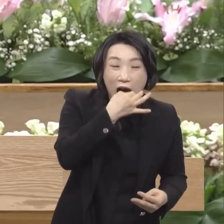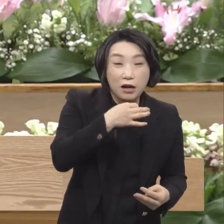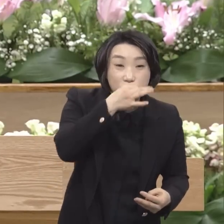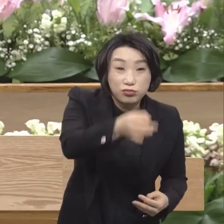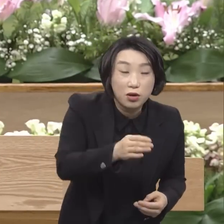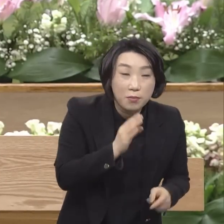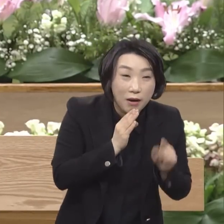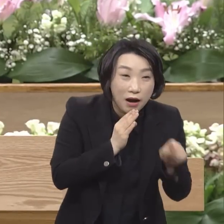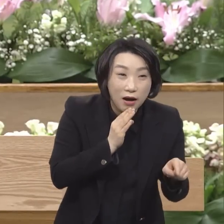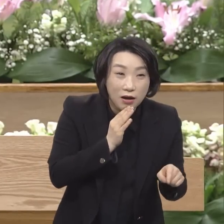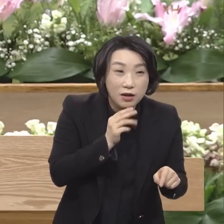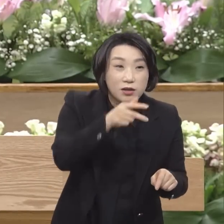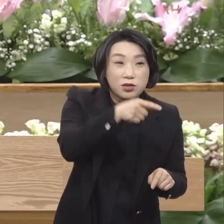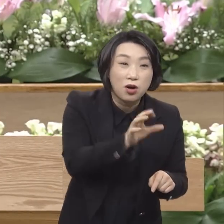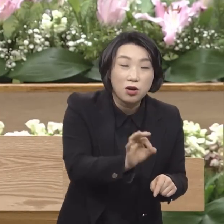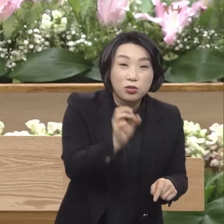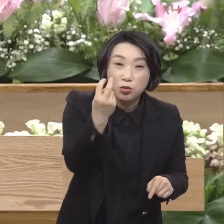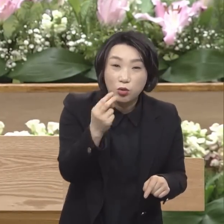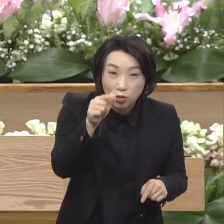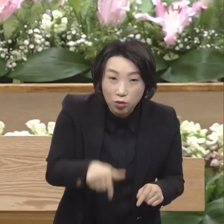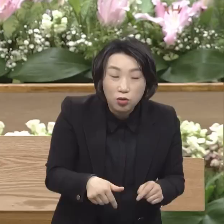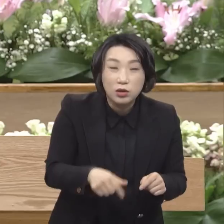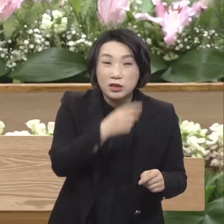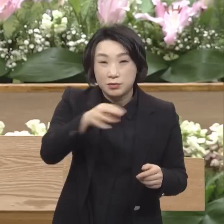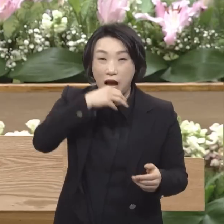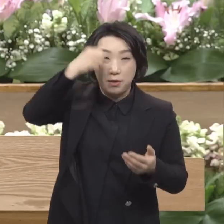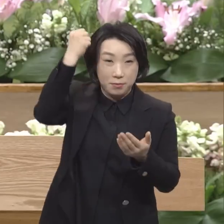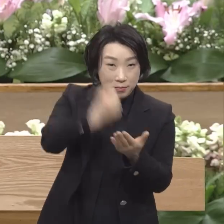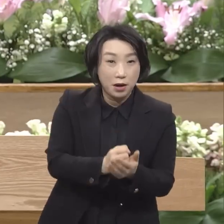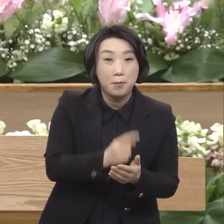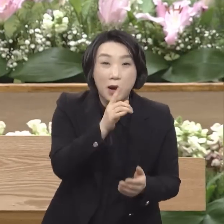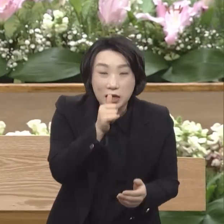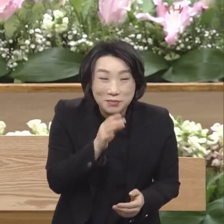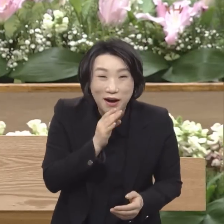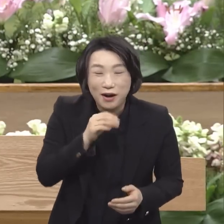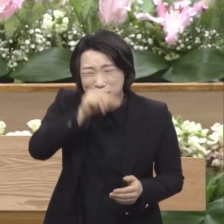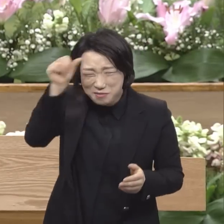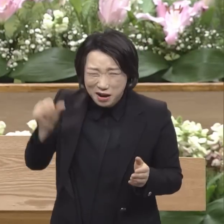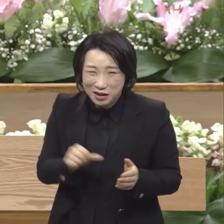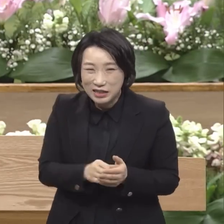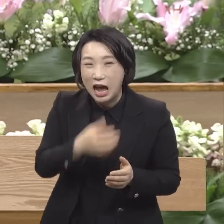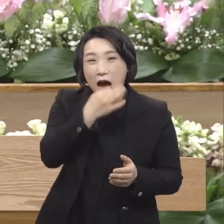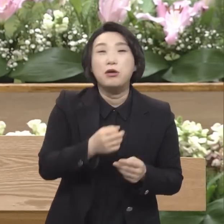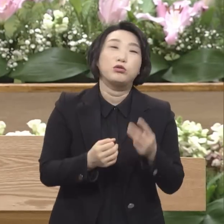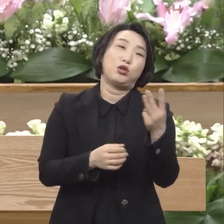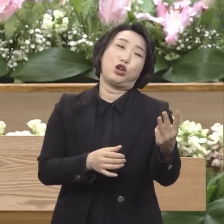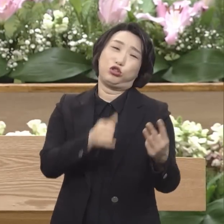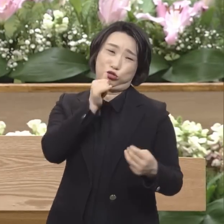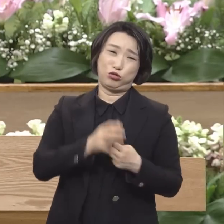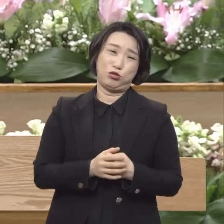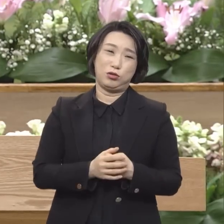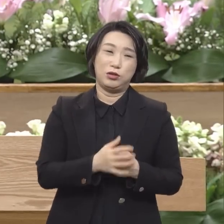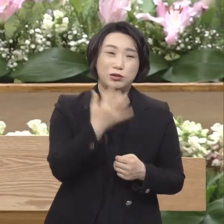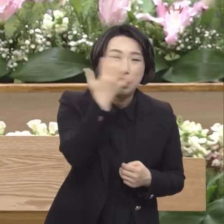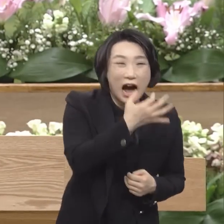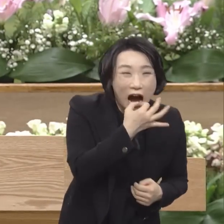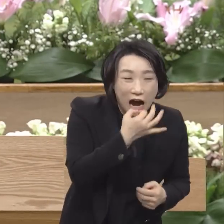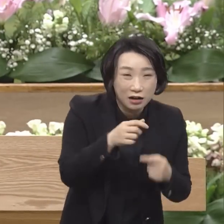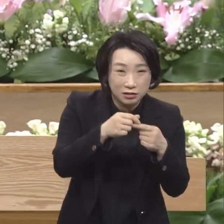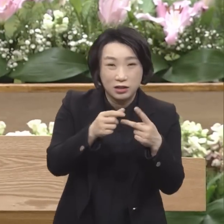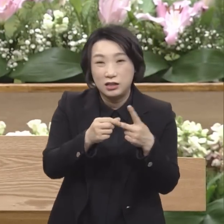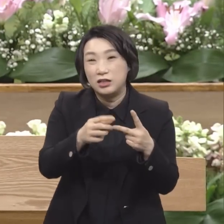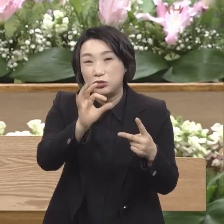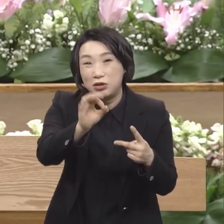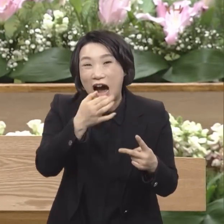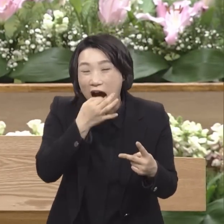이것을 이 정과 욕을 십자가에 못 박아버린다고 했는데, 우리는 일생에 가면서 세 번의 욕심이 있다, 이 말이요. 성적인 욕심,